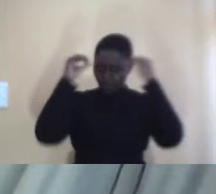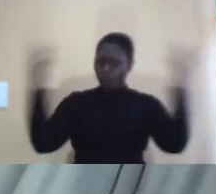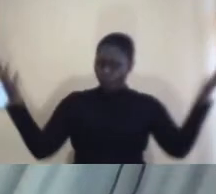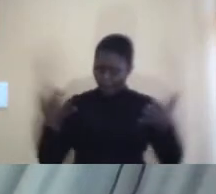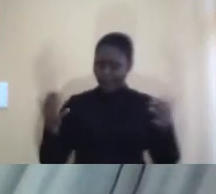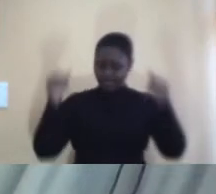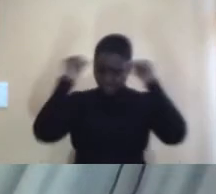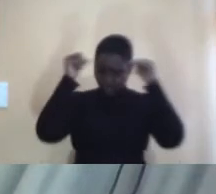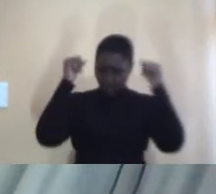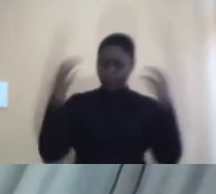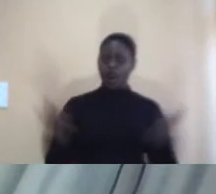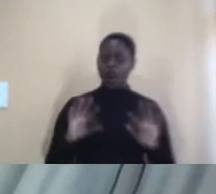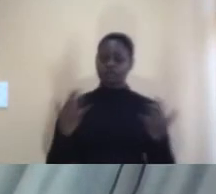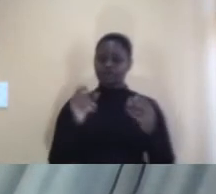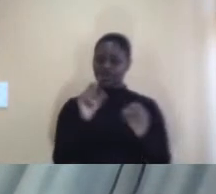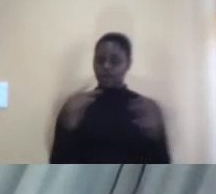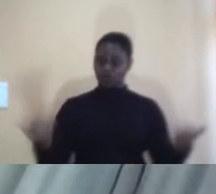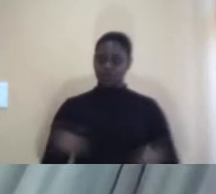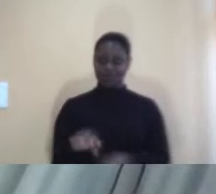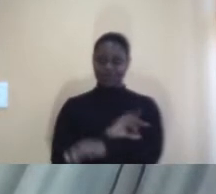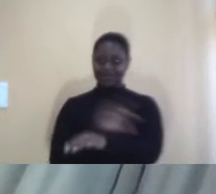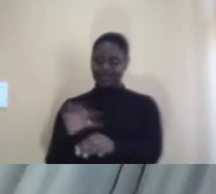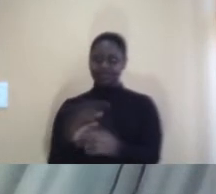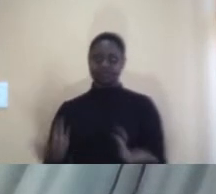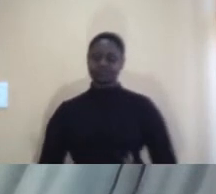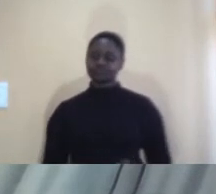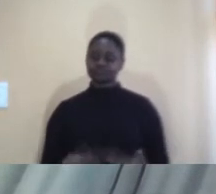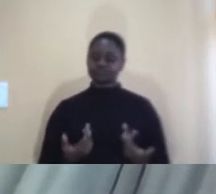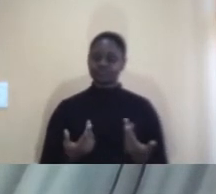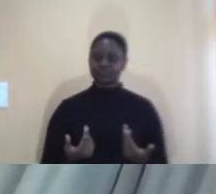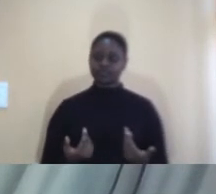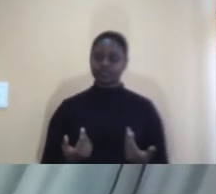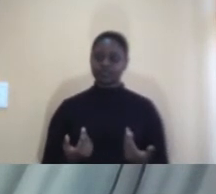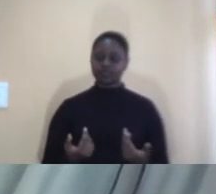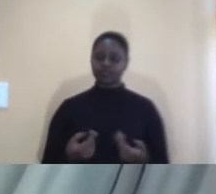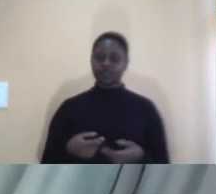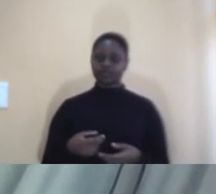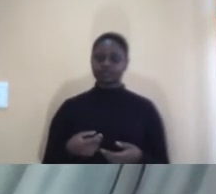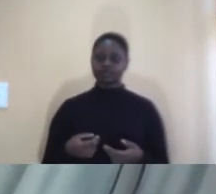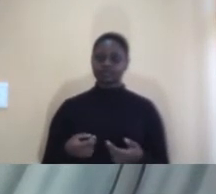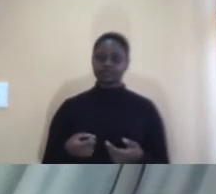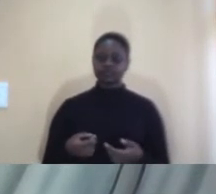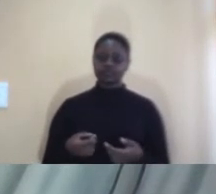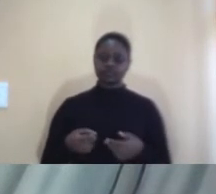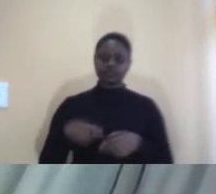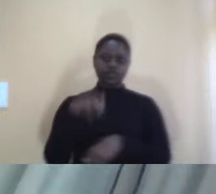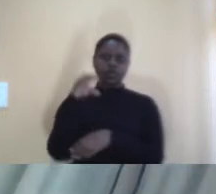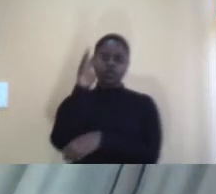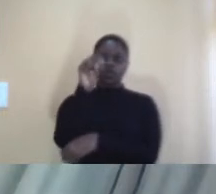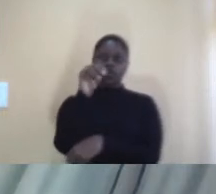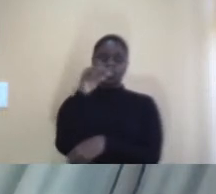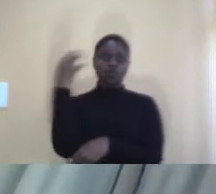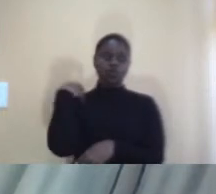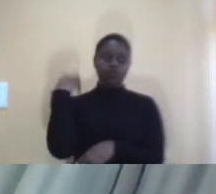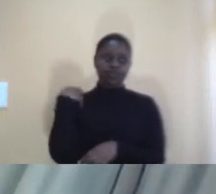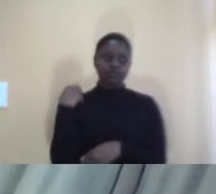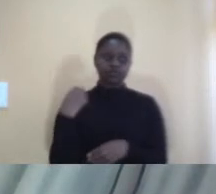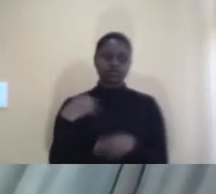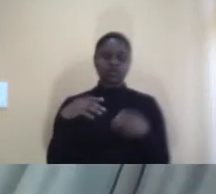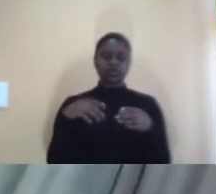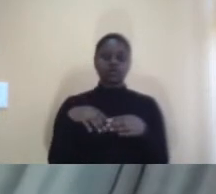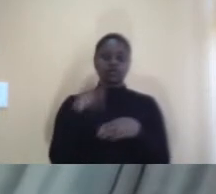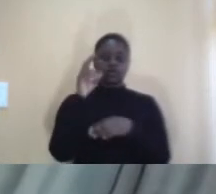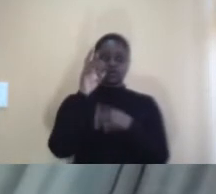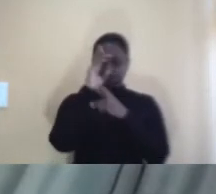ukuthi soluhamba lufinyelelaphi. Mhlonishwa. Uminista ulokhu ngani? Uminista ulokhu ngani? Order.